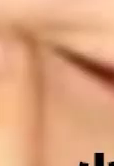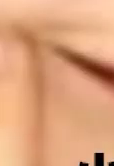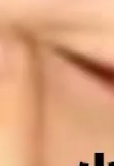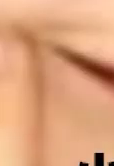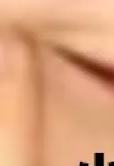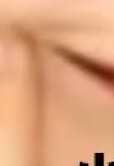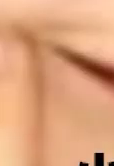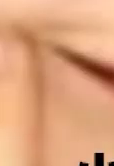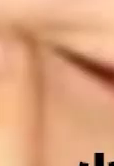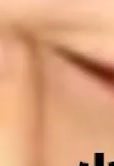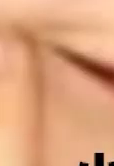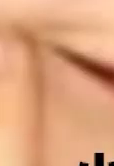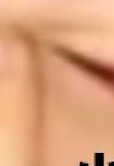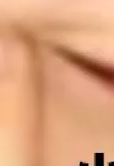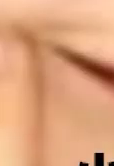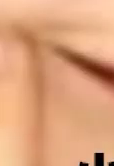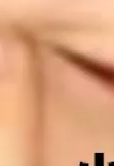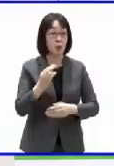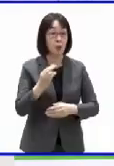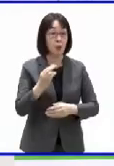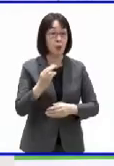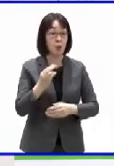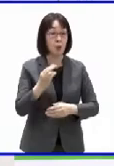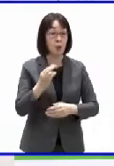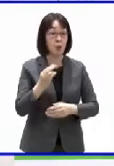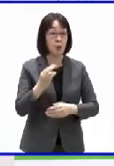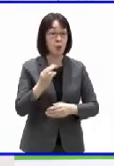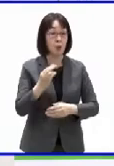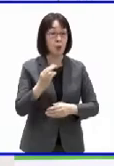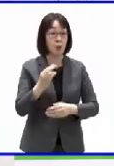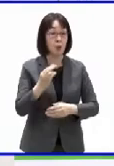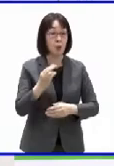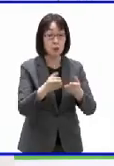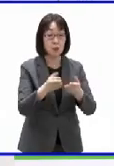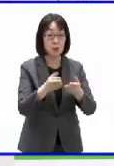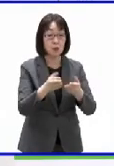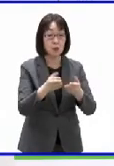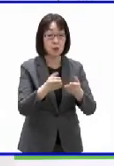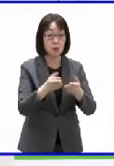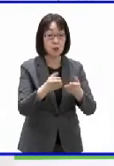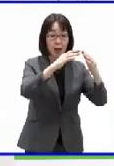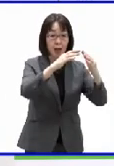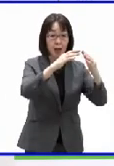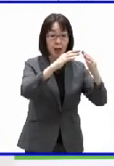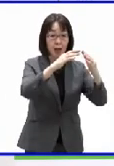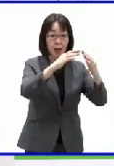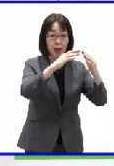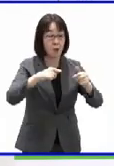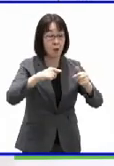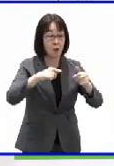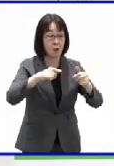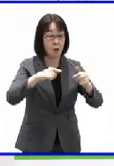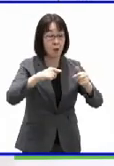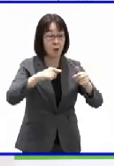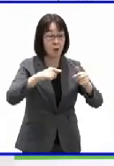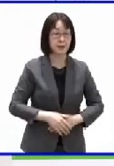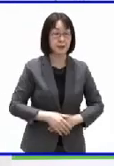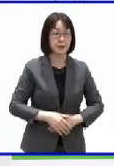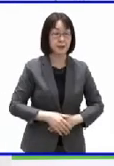口角、あげ、いつも気を使っているわ。可愛く、見せる、これよ